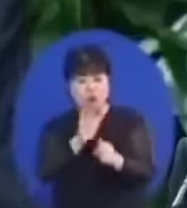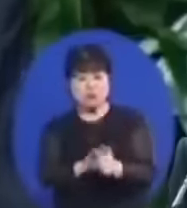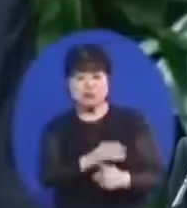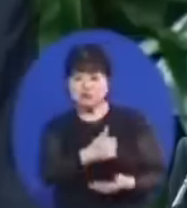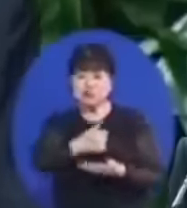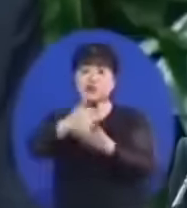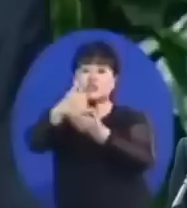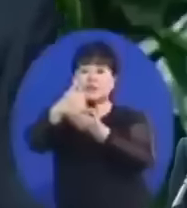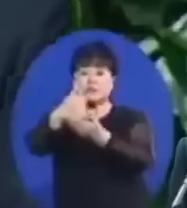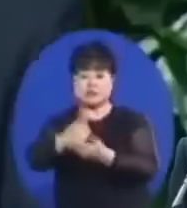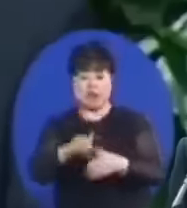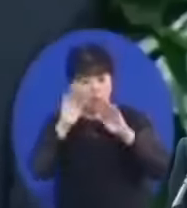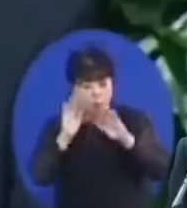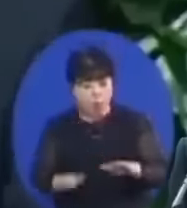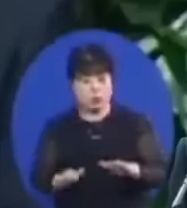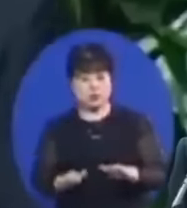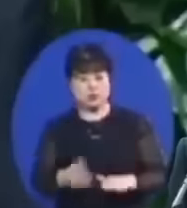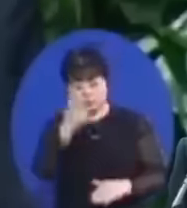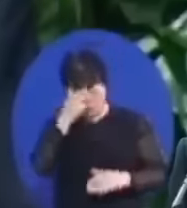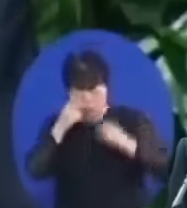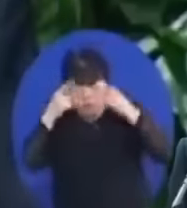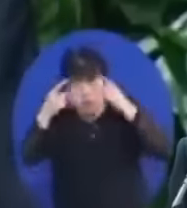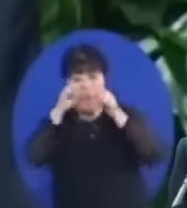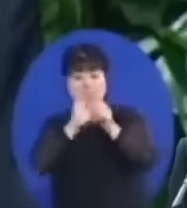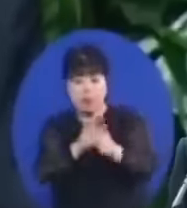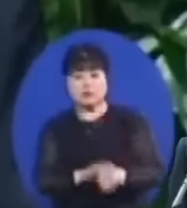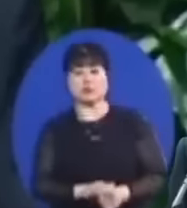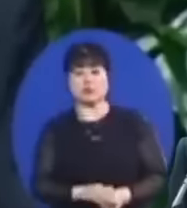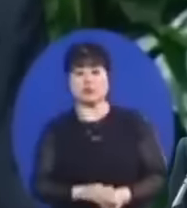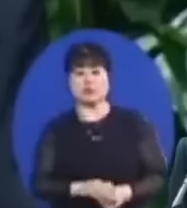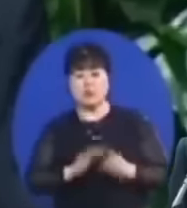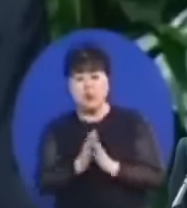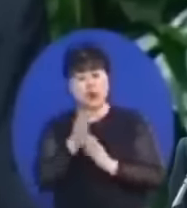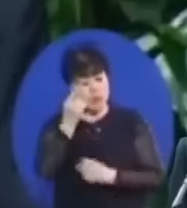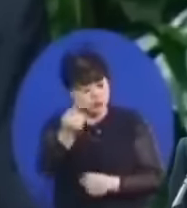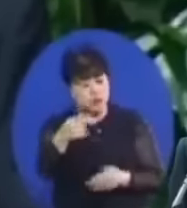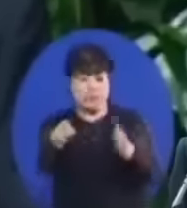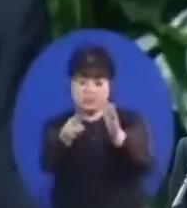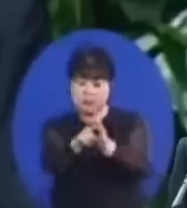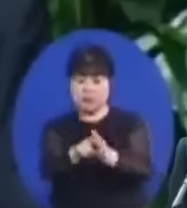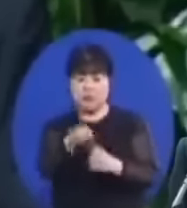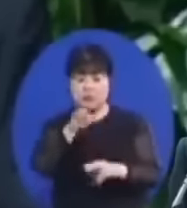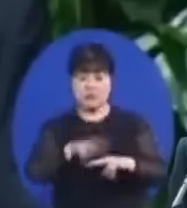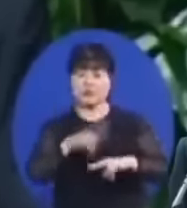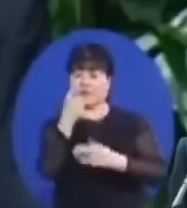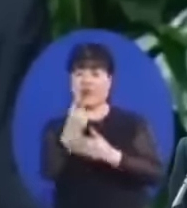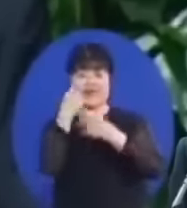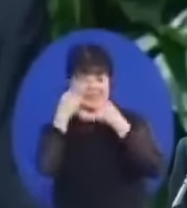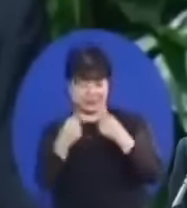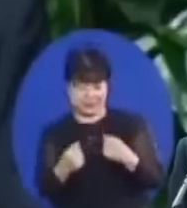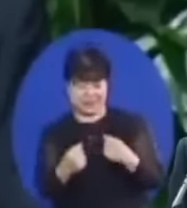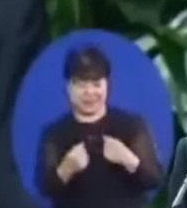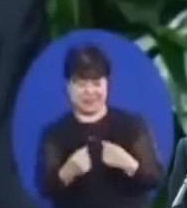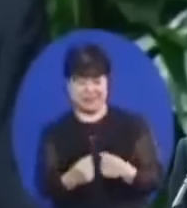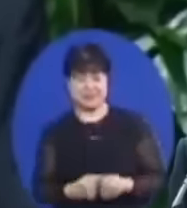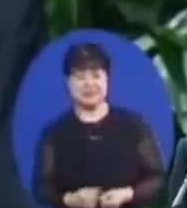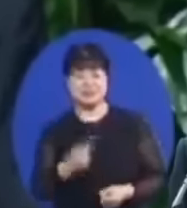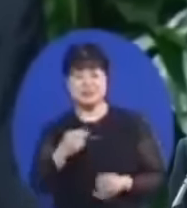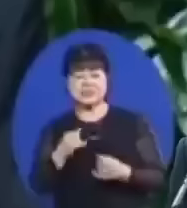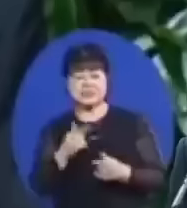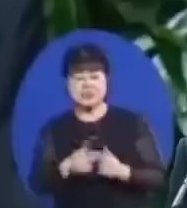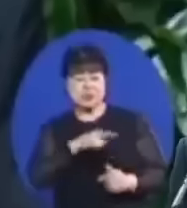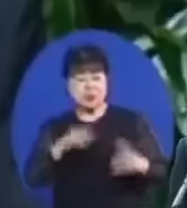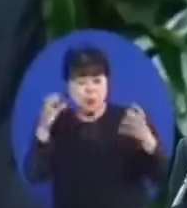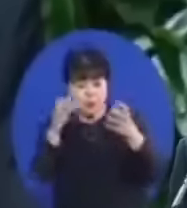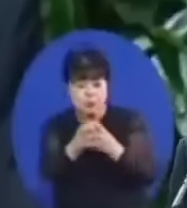변화시킨 그 예수님은 오늘도 우리 눈을 뜨게 하고 우리 인생을 변화시켜 주기 위해서 이 자리에 와 계신 것입니다. 너희 두세 사람이 내 이름으로